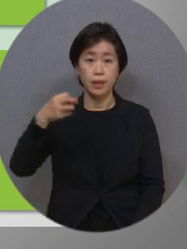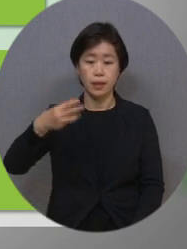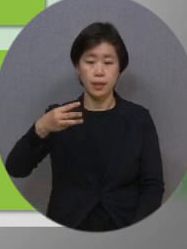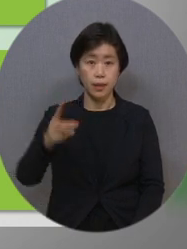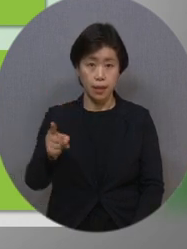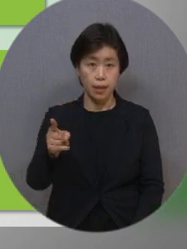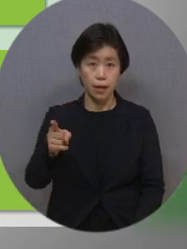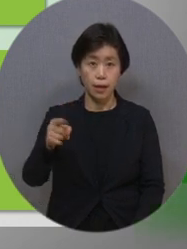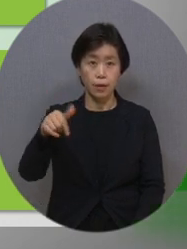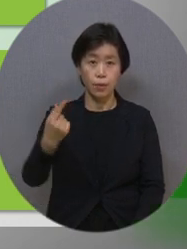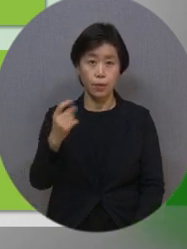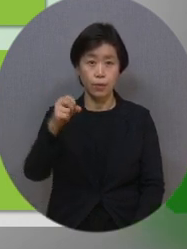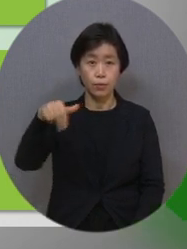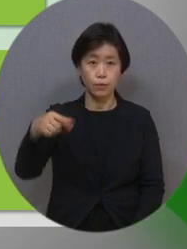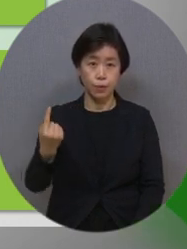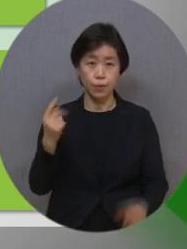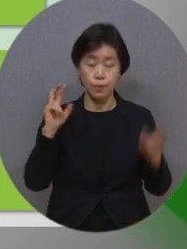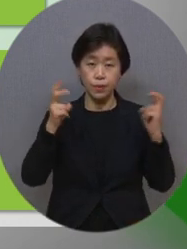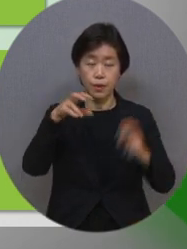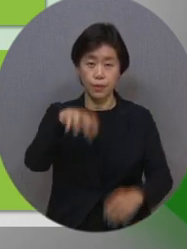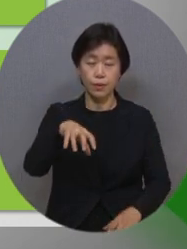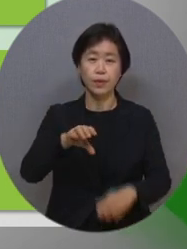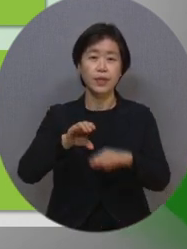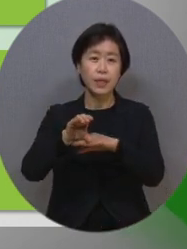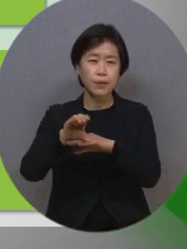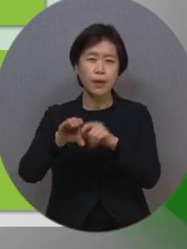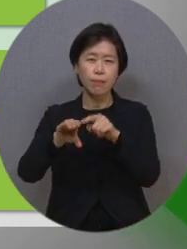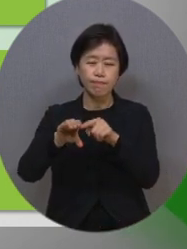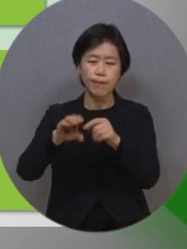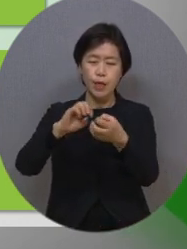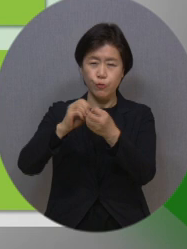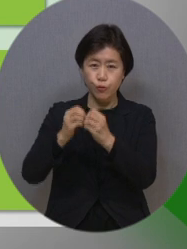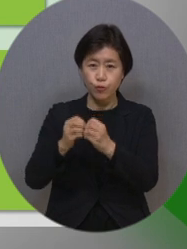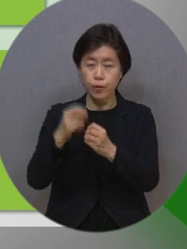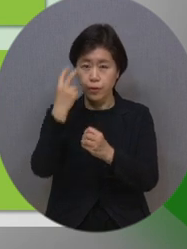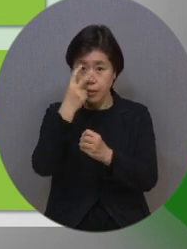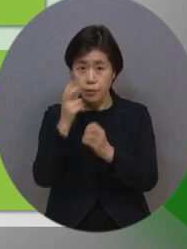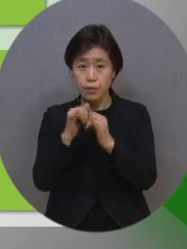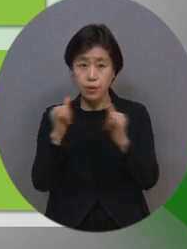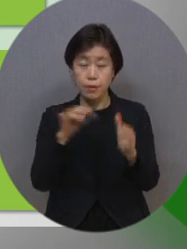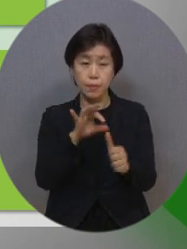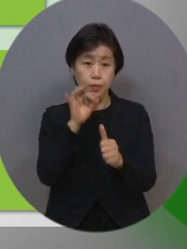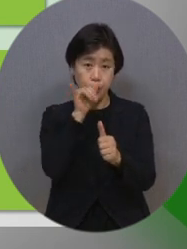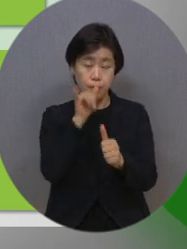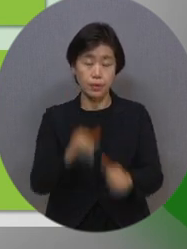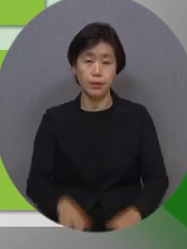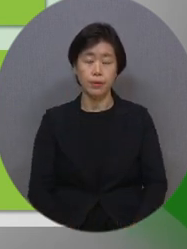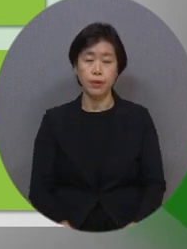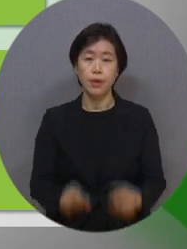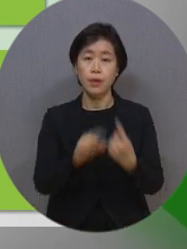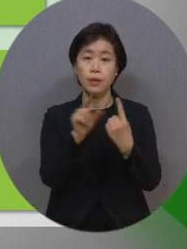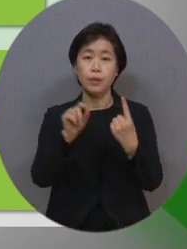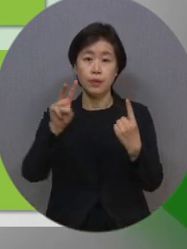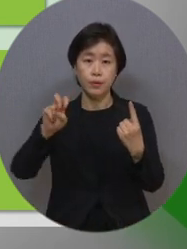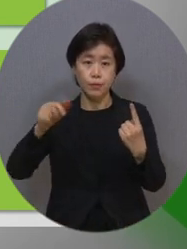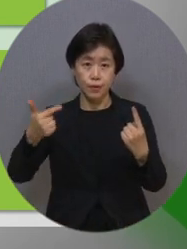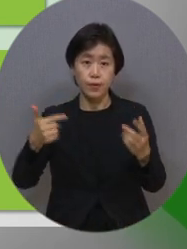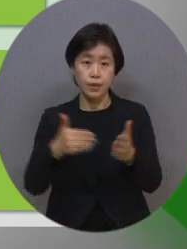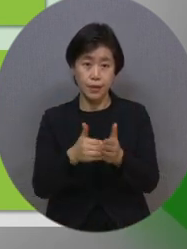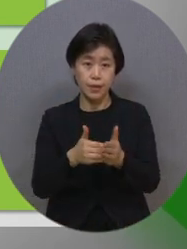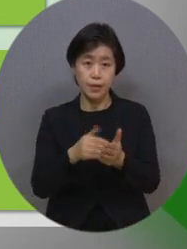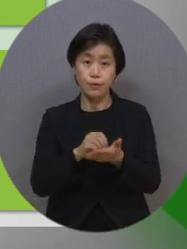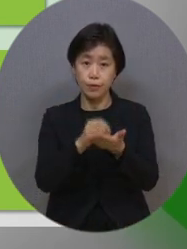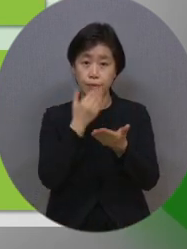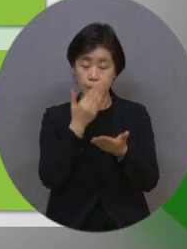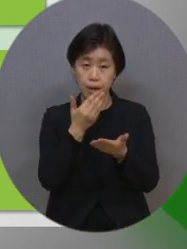일회공조 주식회사에서 자동차 부품 조립 검사원을 모집합니다. 접수 마감일은 1월